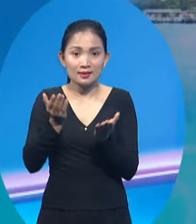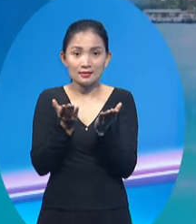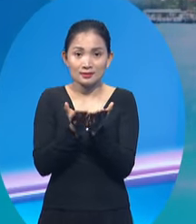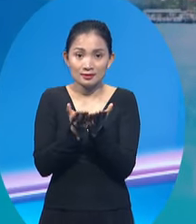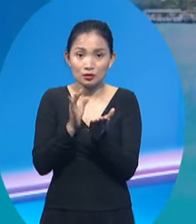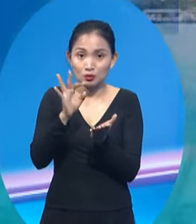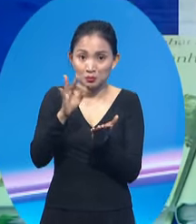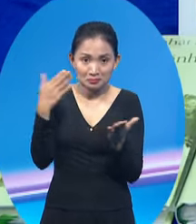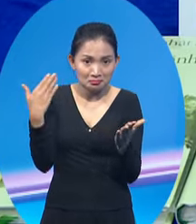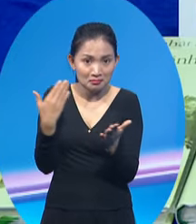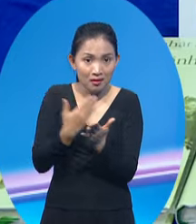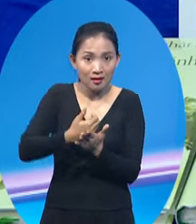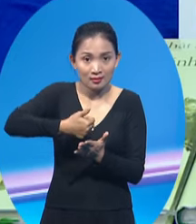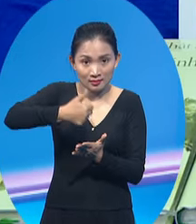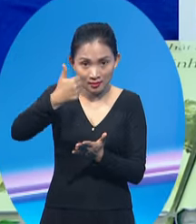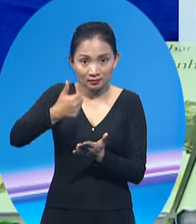tên.